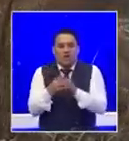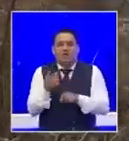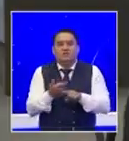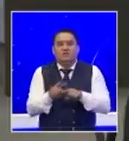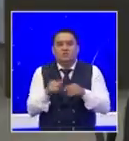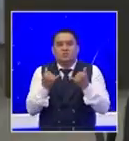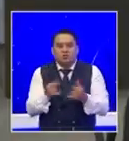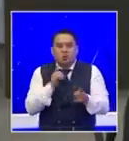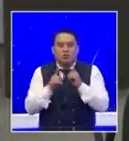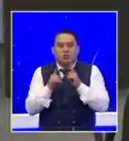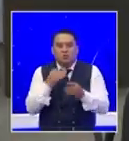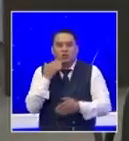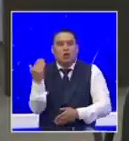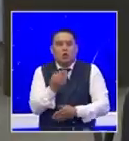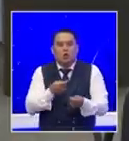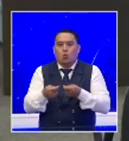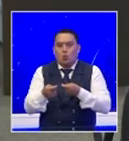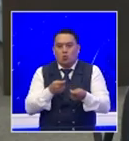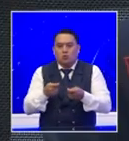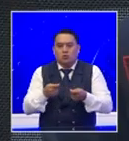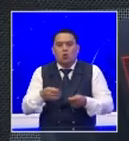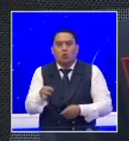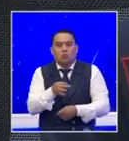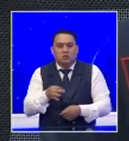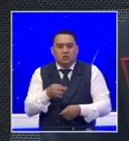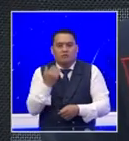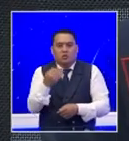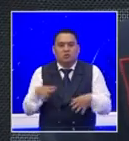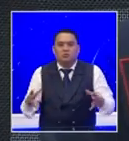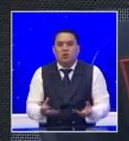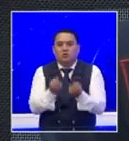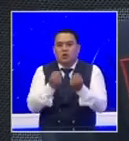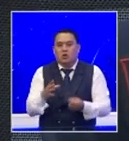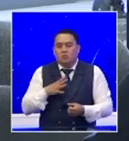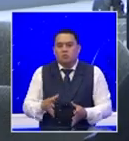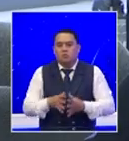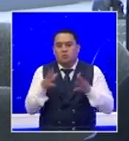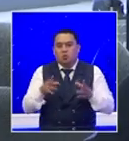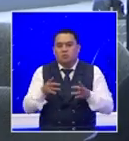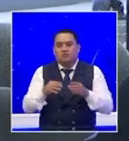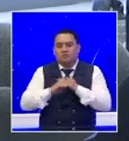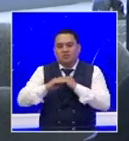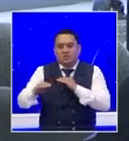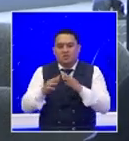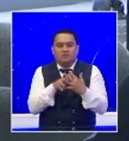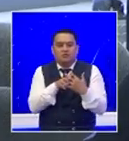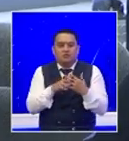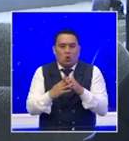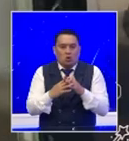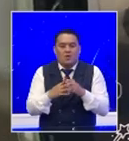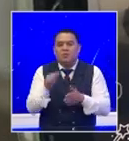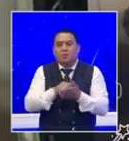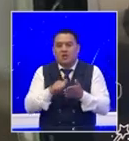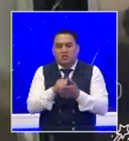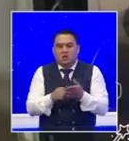на специальном брифинге доложило руководство ДЧС области. По словам спасателей, большинство из них произошли в степи и в сельской местности.